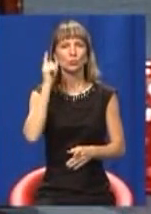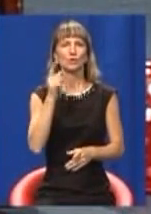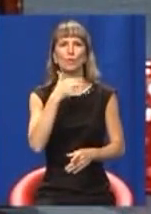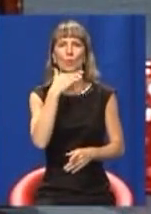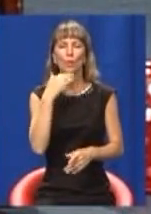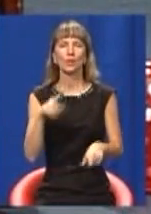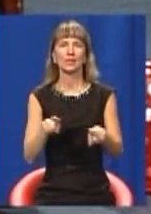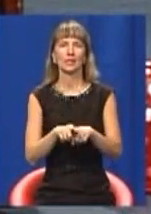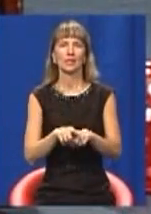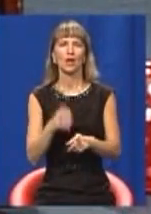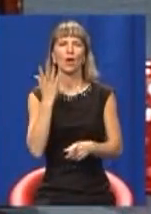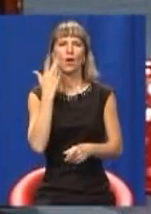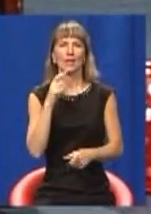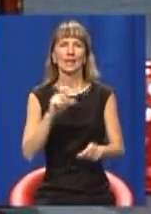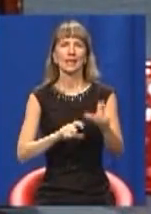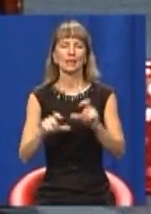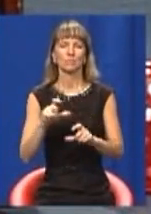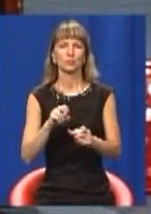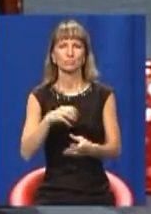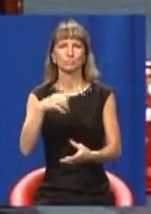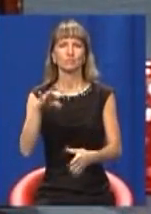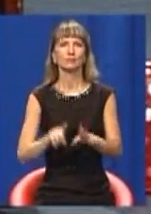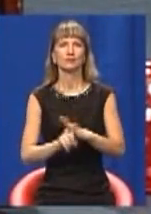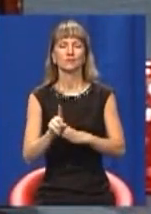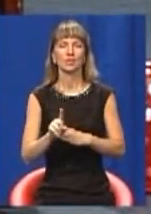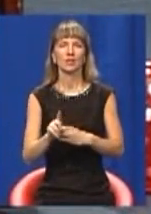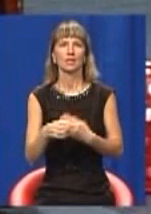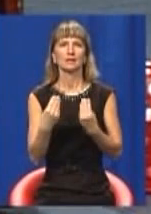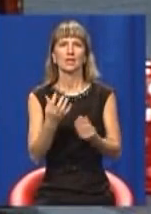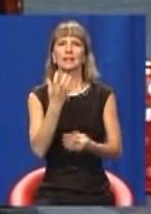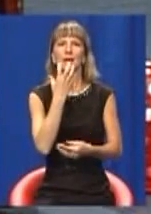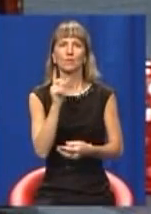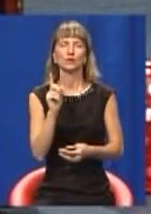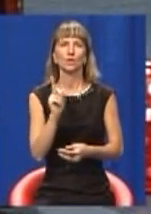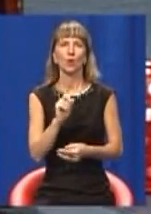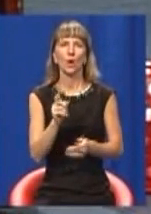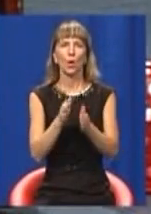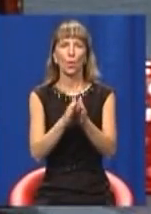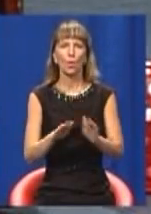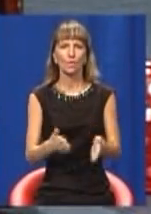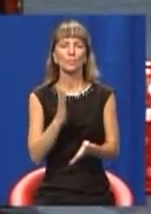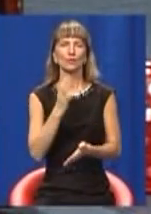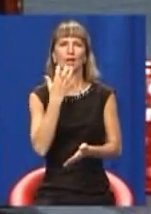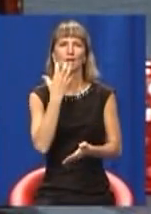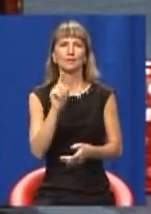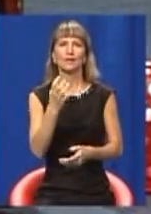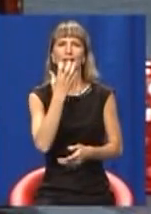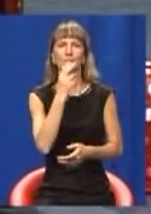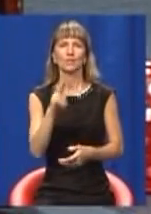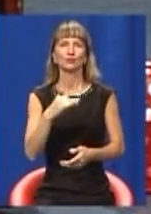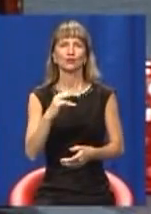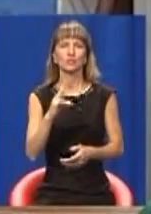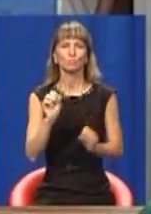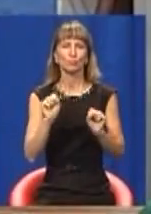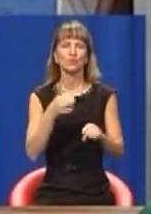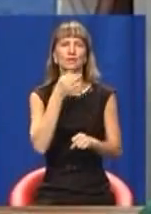є таких нюансів, коли хімічна реакція починається. Я думаю, що там виділяється тепло ще, тобто ковба буде гарячою, тому що у нас такий теплий джин, тому насправді можна